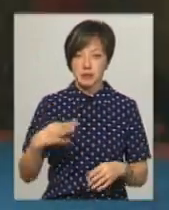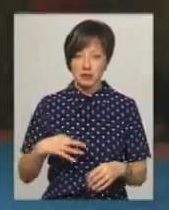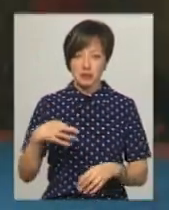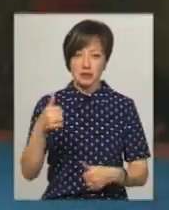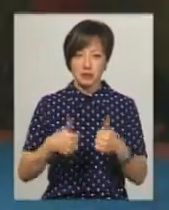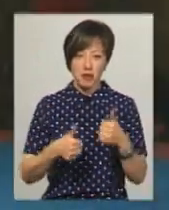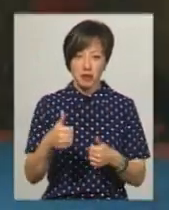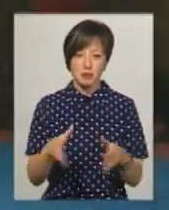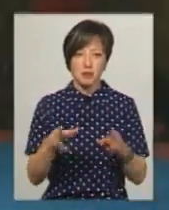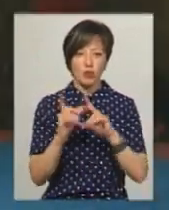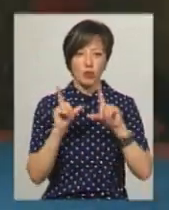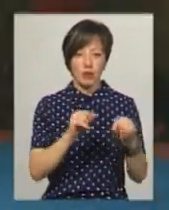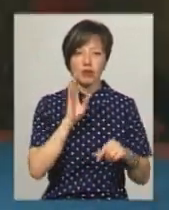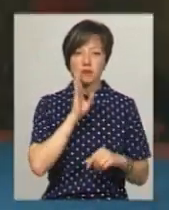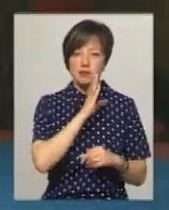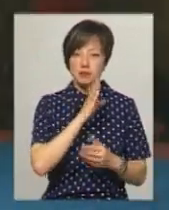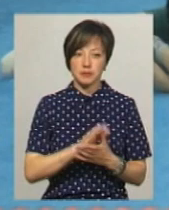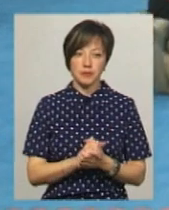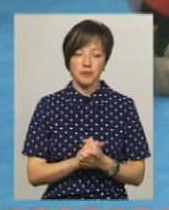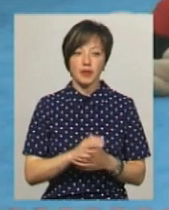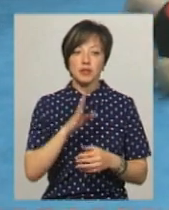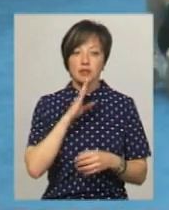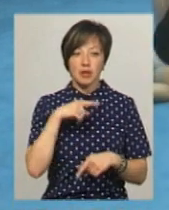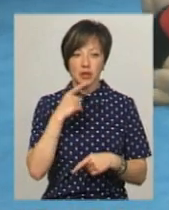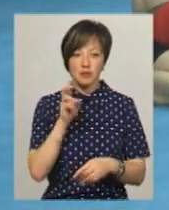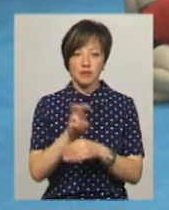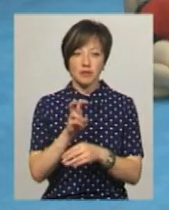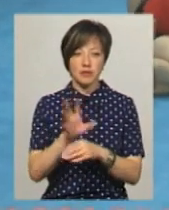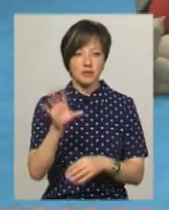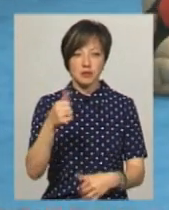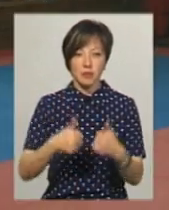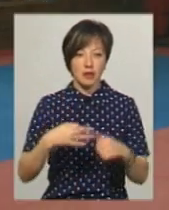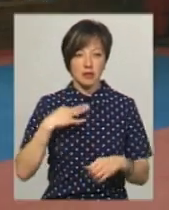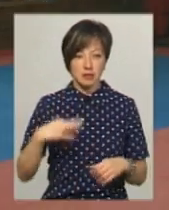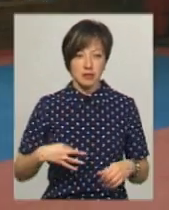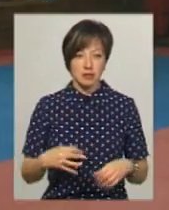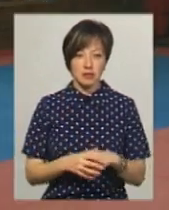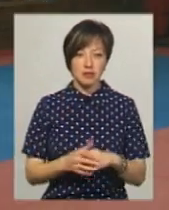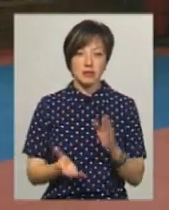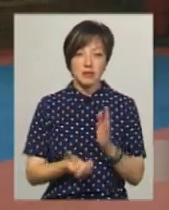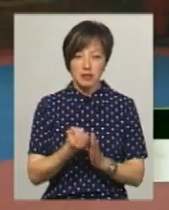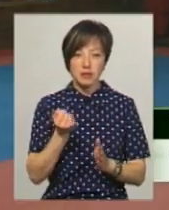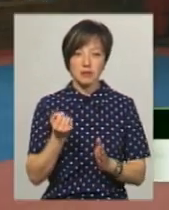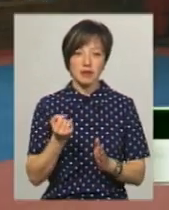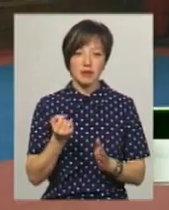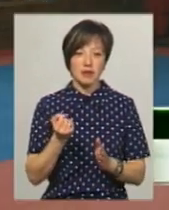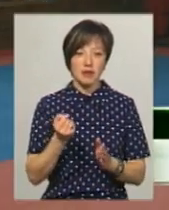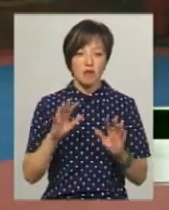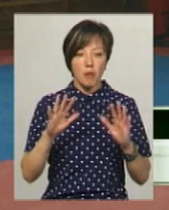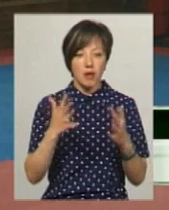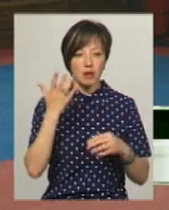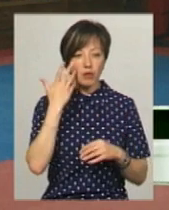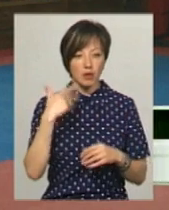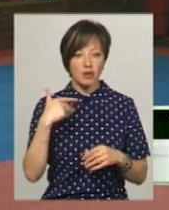змаганнях разом із спортсменами поїхала Тетяна Подолян. Жінка каже, відвідує усі змагання сина. Підтримка в момент,